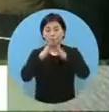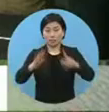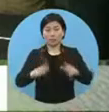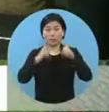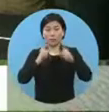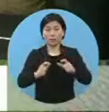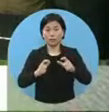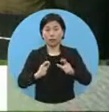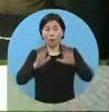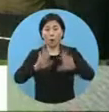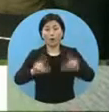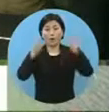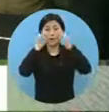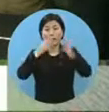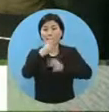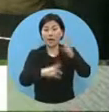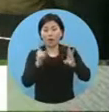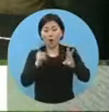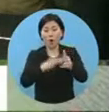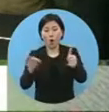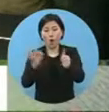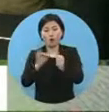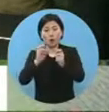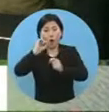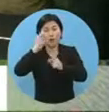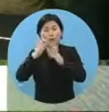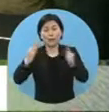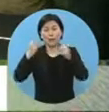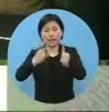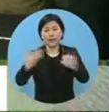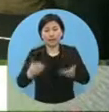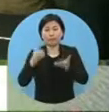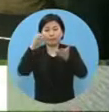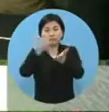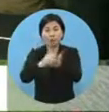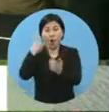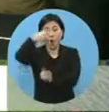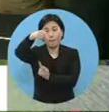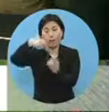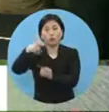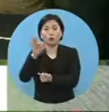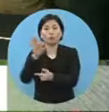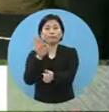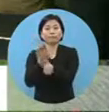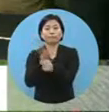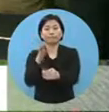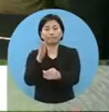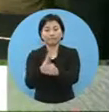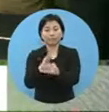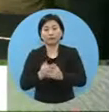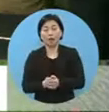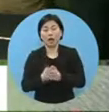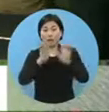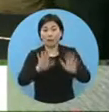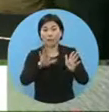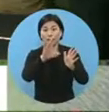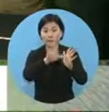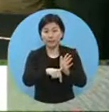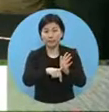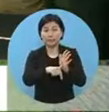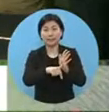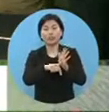전라남도는 올해 신규 사업으로 취약계층 구직자에게 채용 면접 비용을 지원하고 있습니다. 원정더하는 서민시책 이